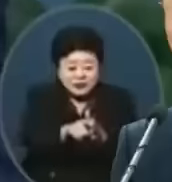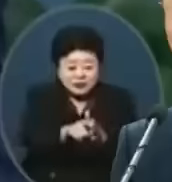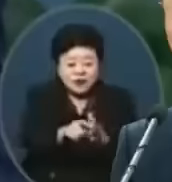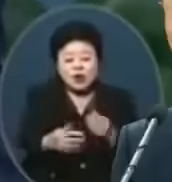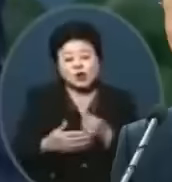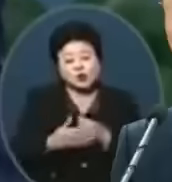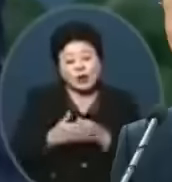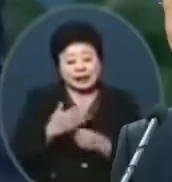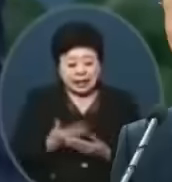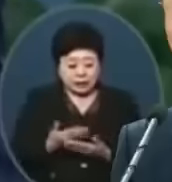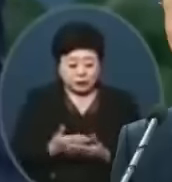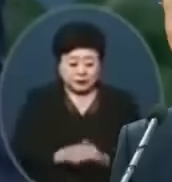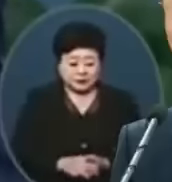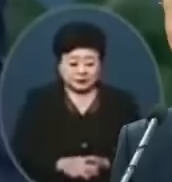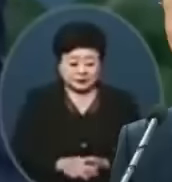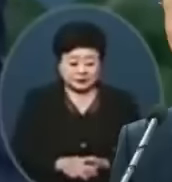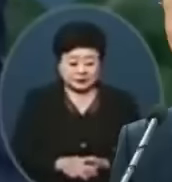좀 도와주십시오.